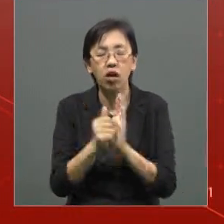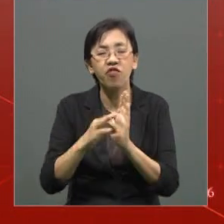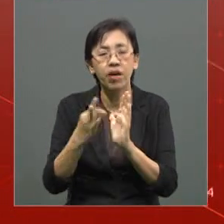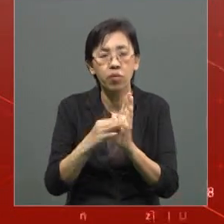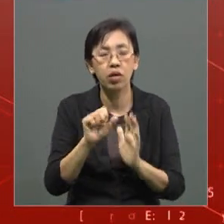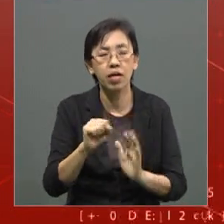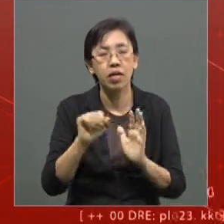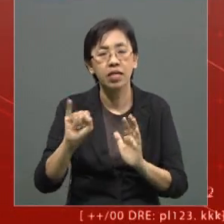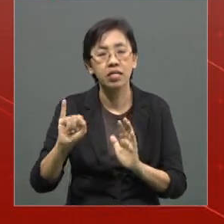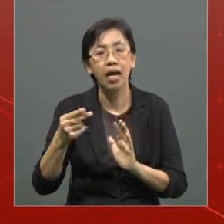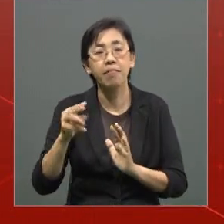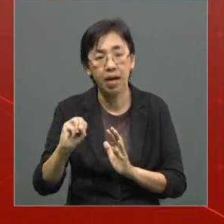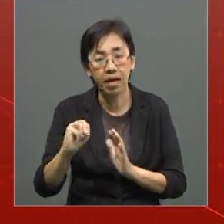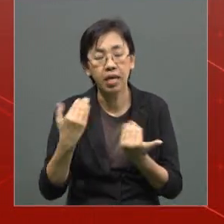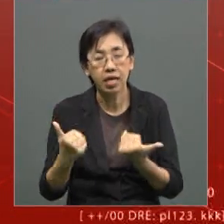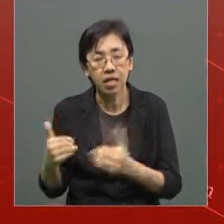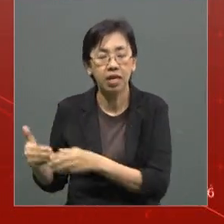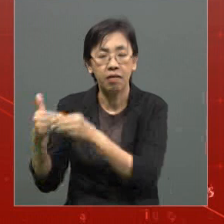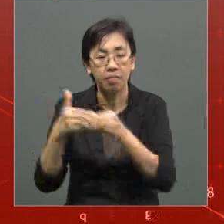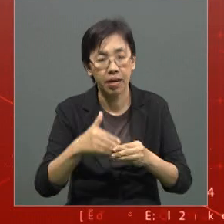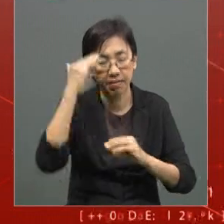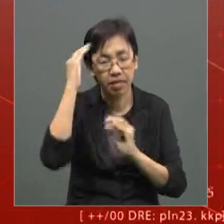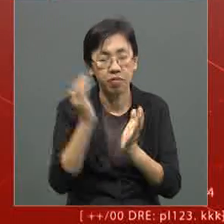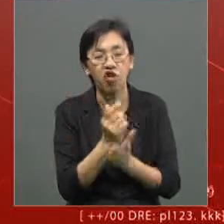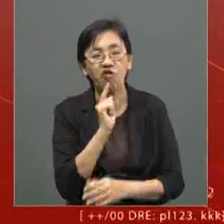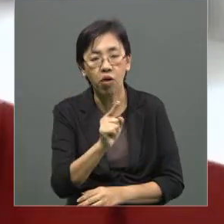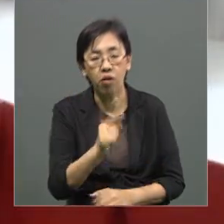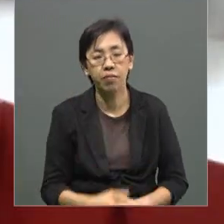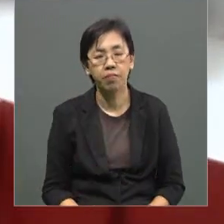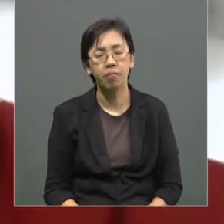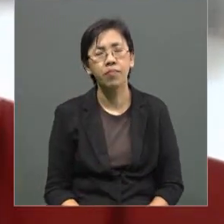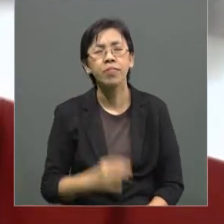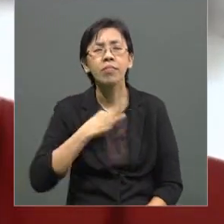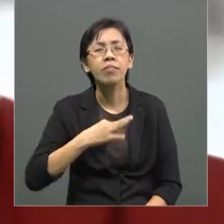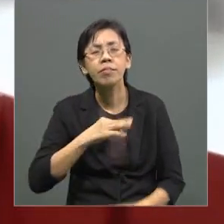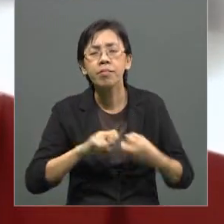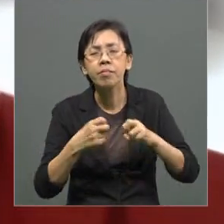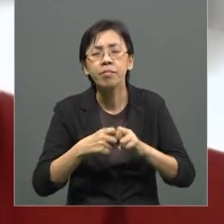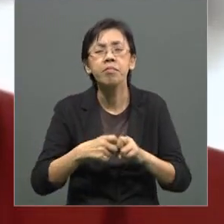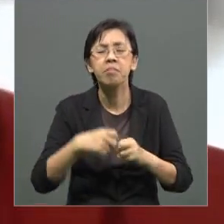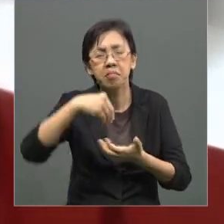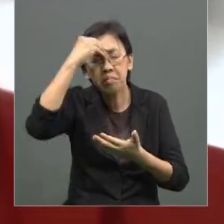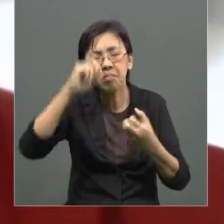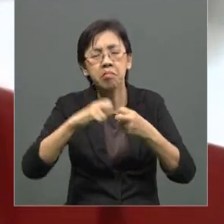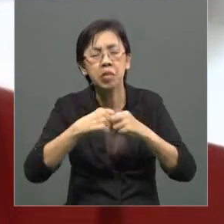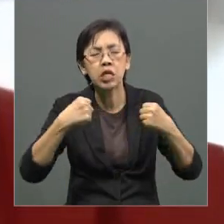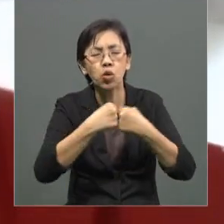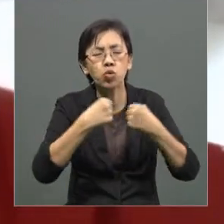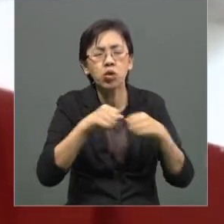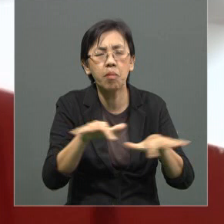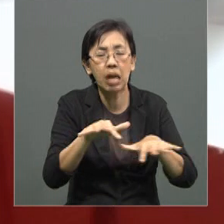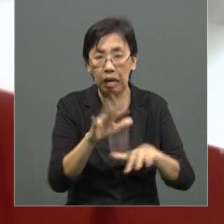วันนี้ทางเพจสายใหม่เนี่ยก็เลยพามาแจ้งความกับตำรวจฮะคือฟังเผินๆเนี่ยมันเหมือนแค่เรื่องนักเรียนตีกันนะคุณผู้ชมแต่เรื่องมันใหญ่